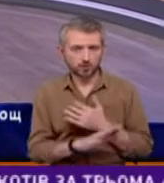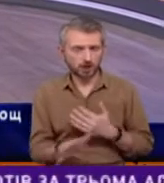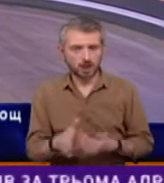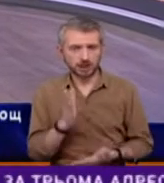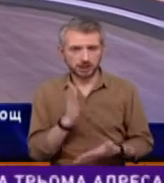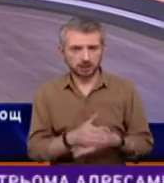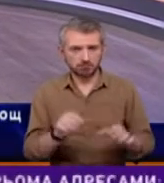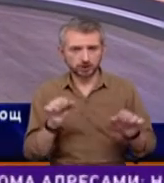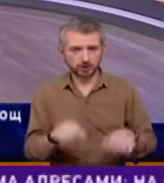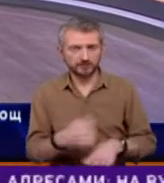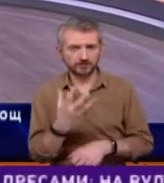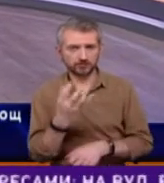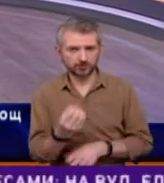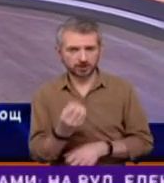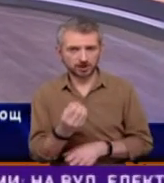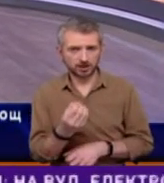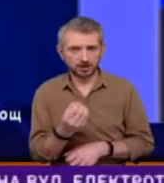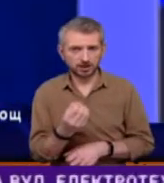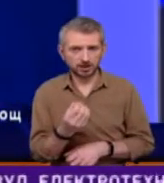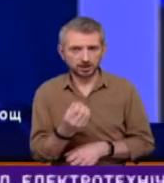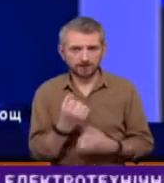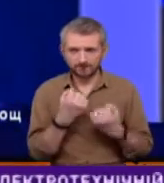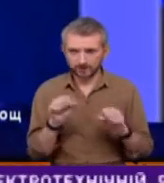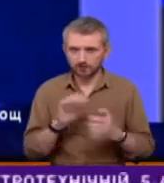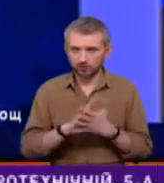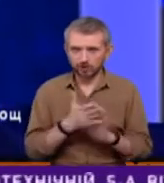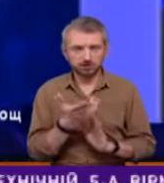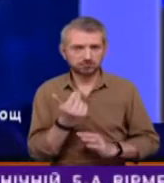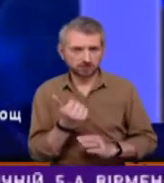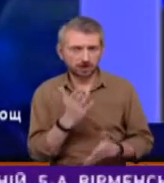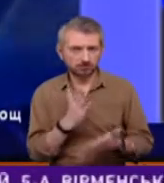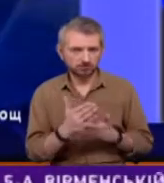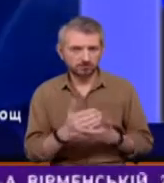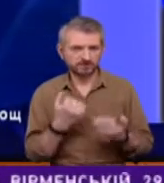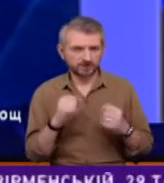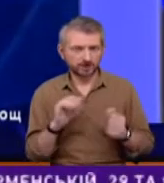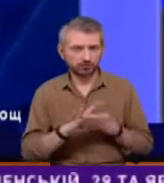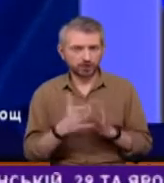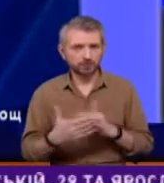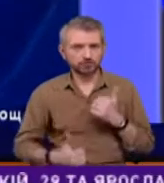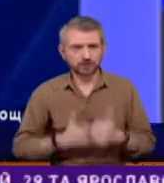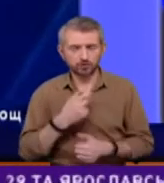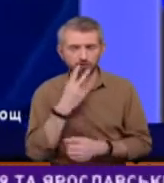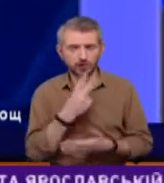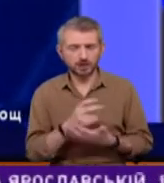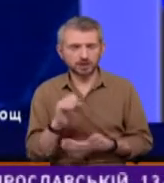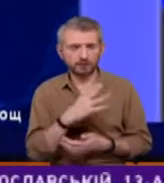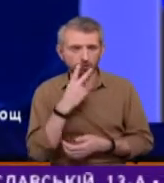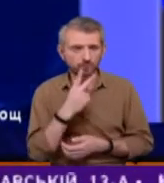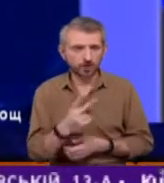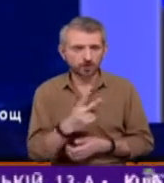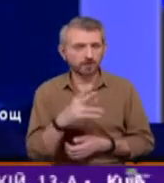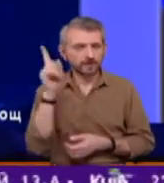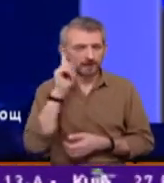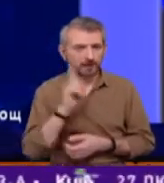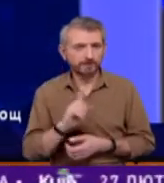є можливість ще вийти з ситуації з честю і показати на Євробаченні в